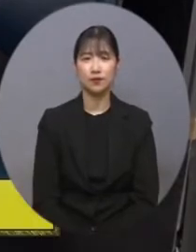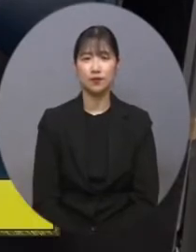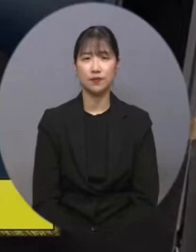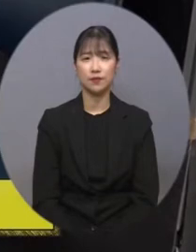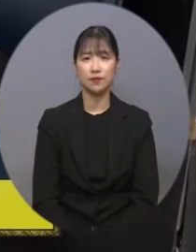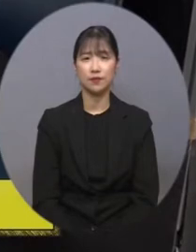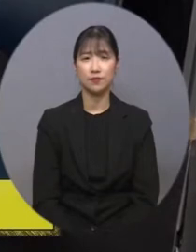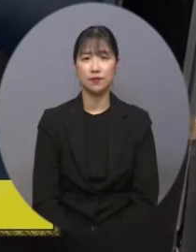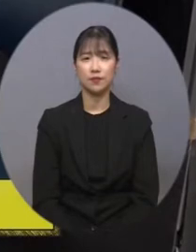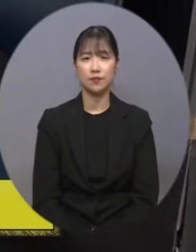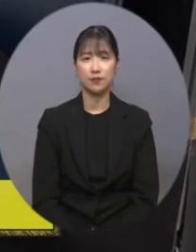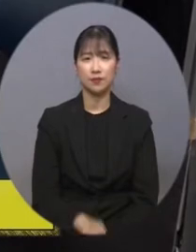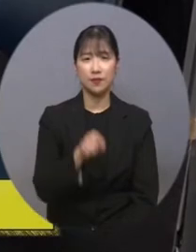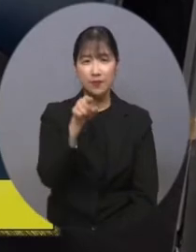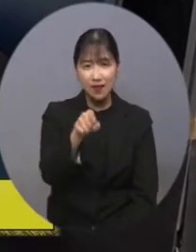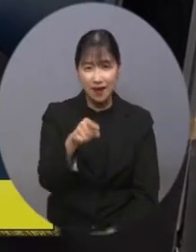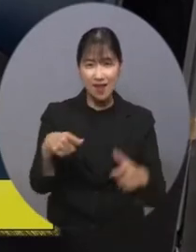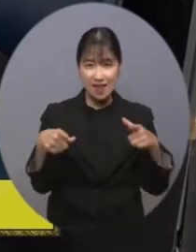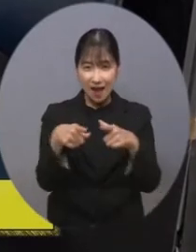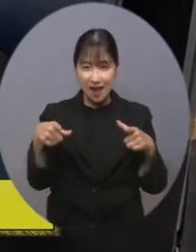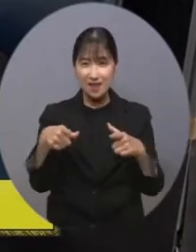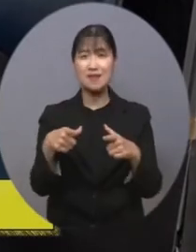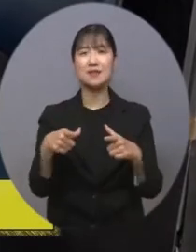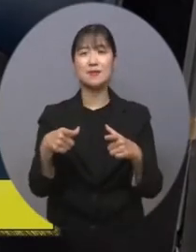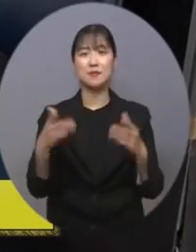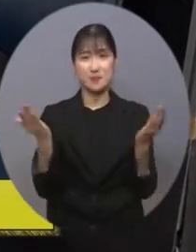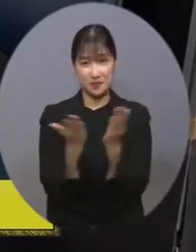아, 예, 이 사이즈는 이걸로. 네.